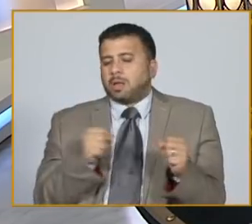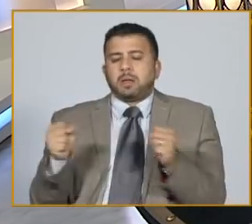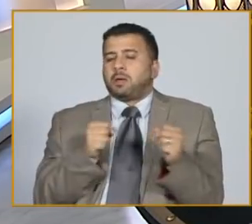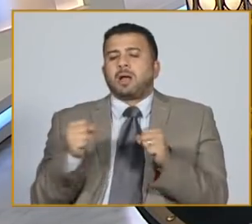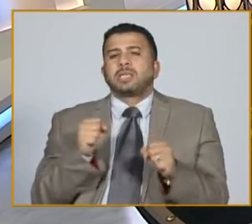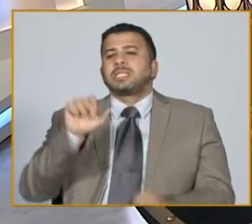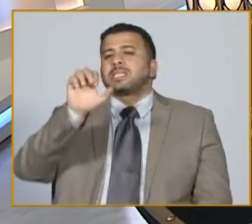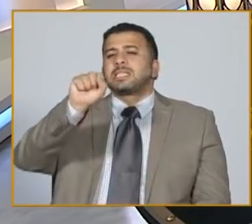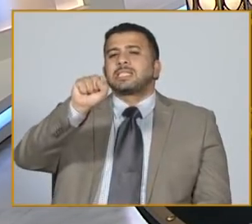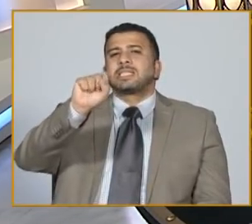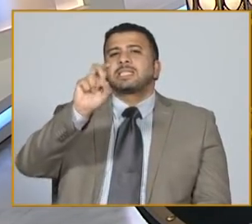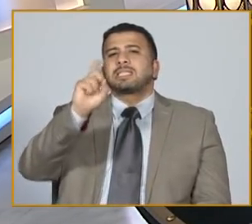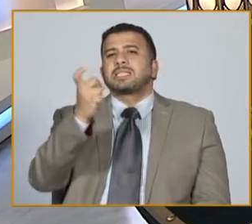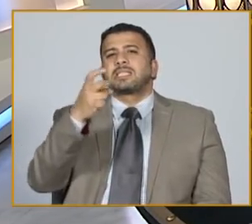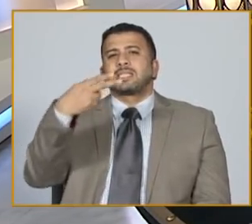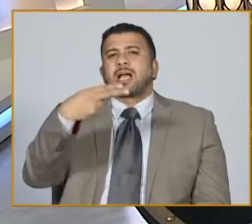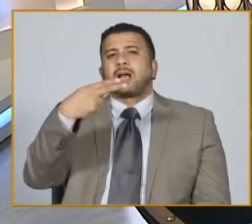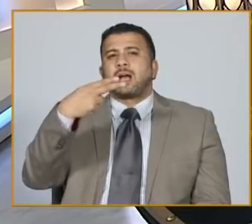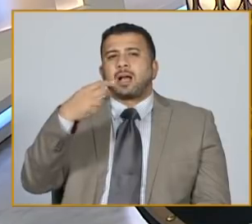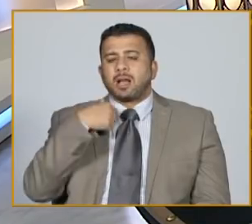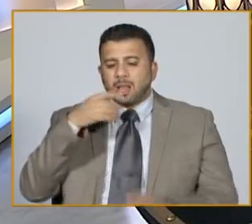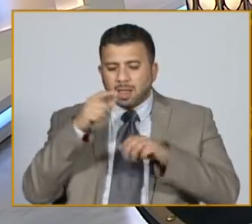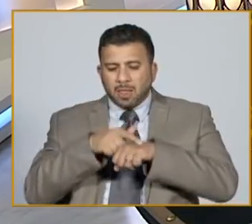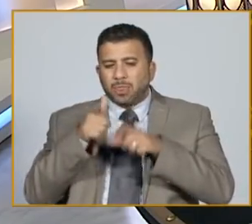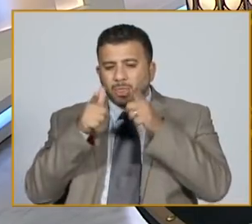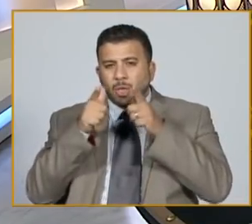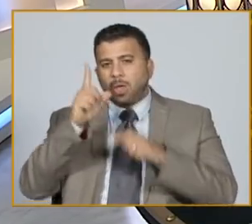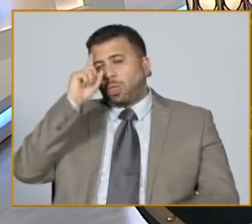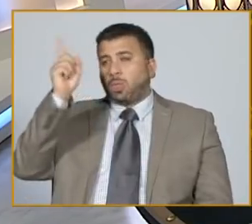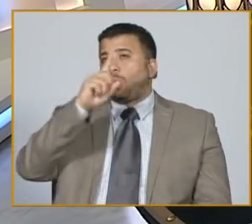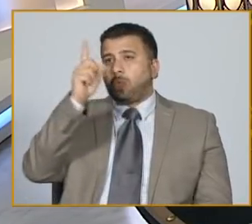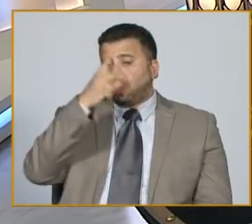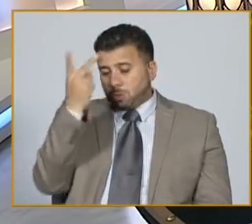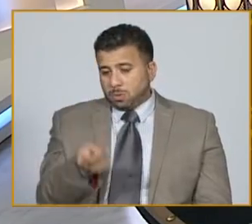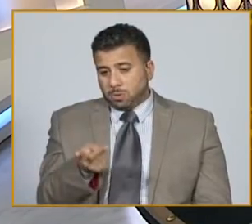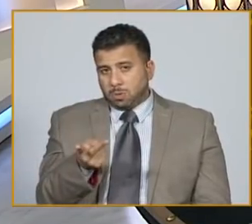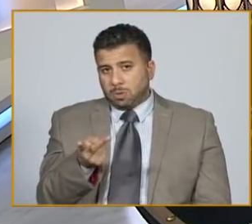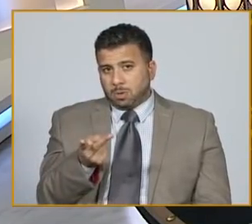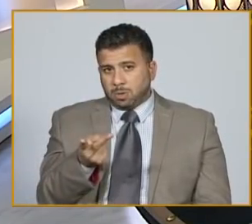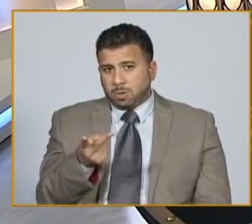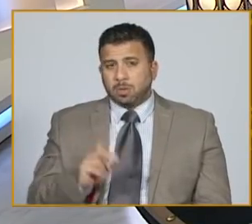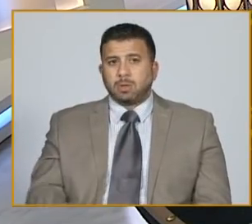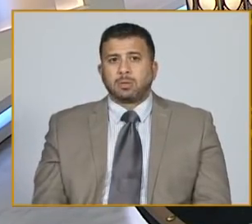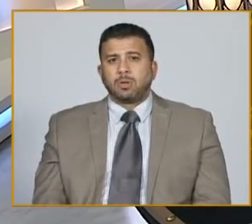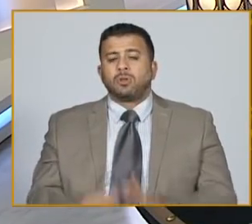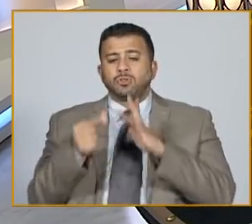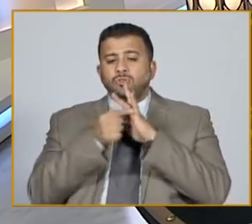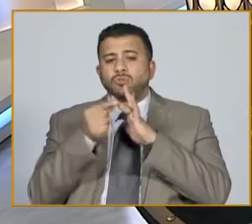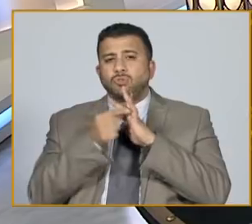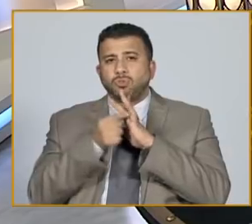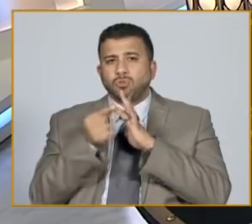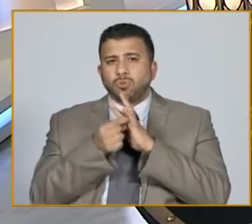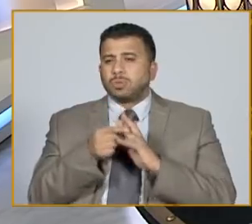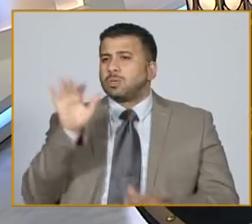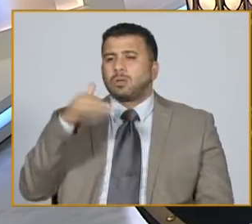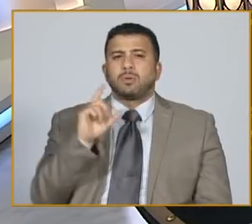الظهر يعني تجيني الحالة يغمى علي كذا 4 دقائق. أي نعم. جوزي مهني يعني يرجع كذا